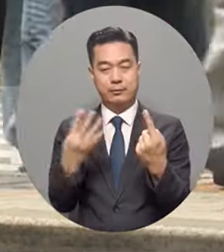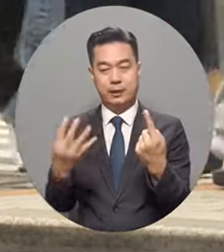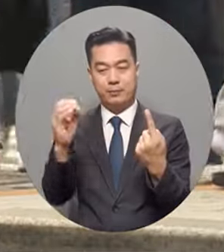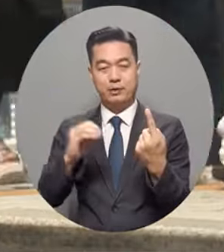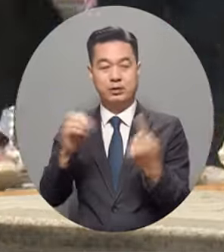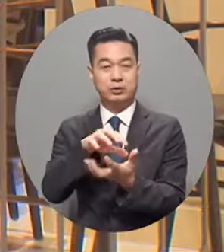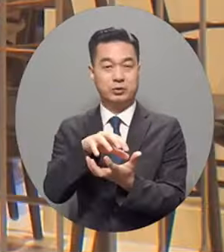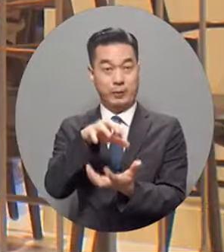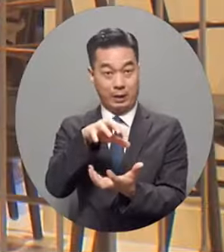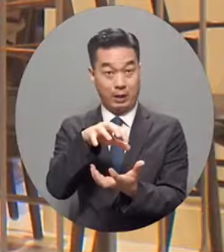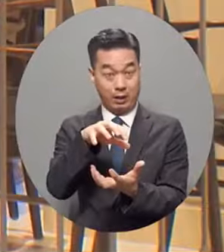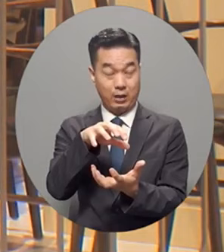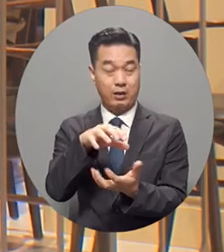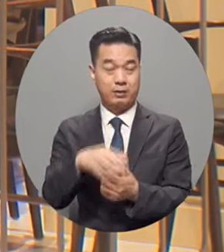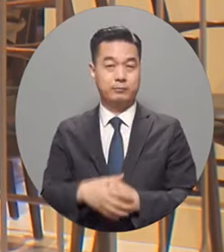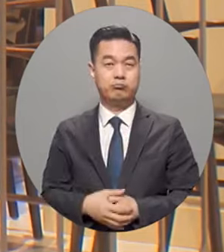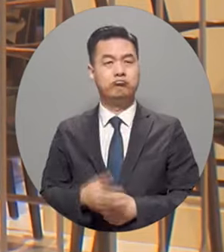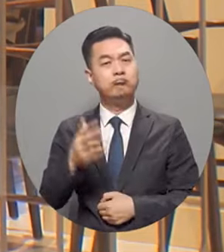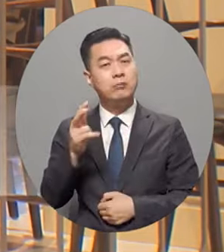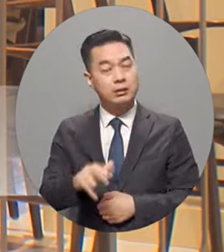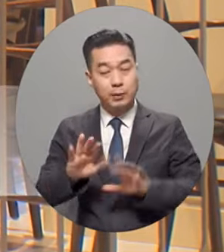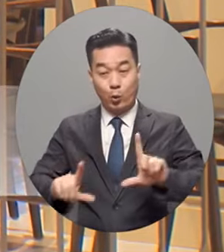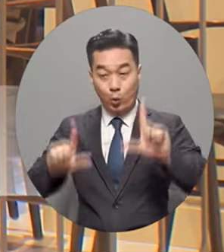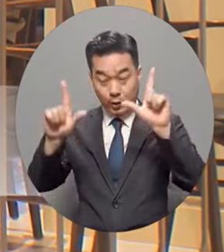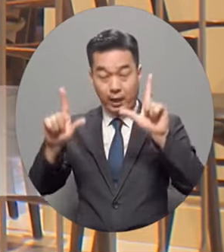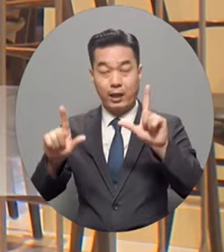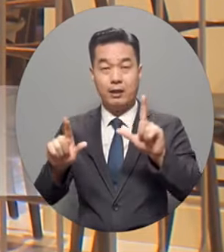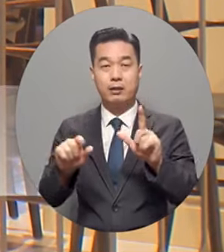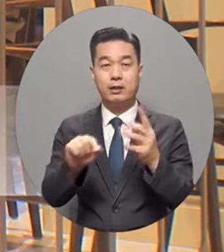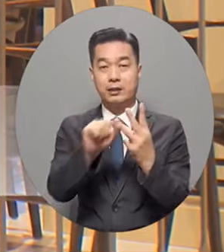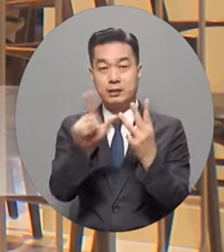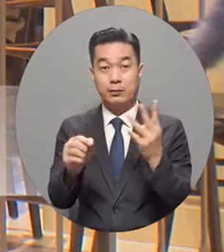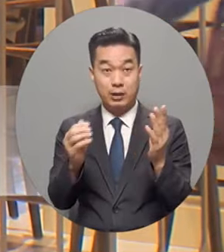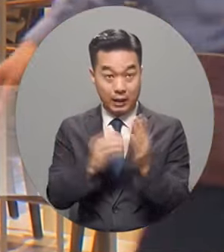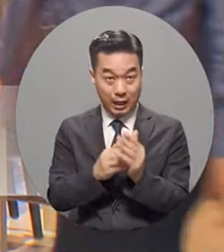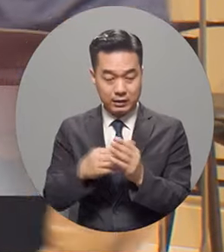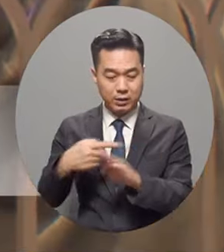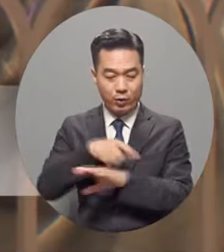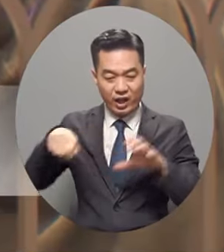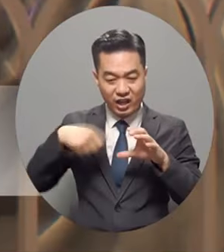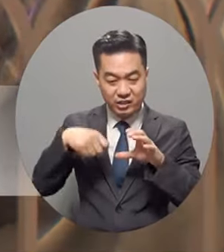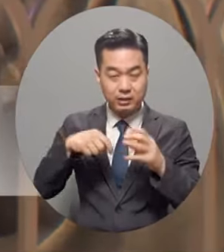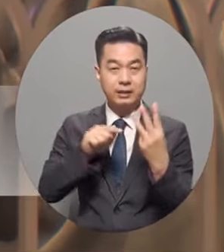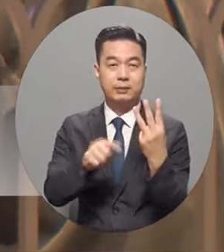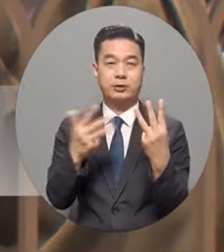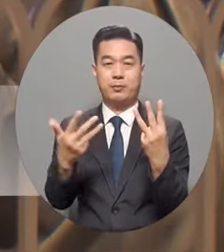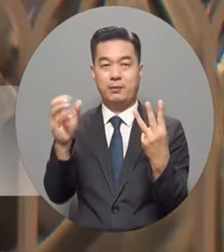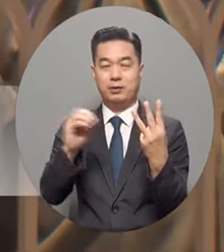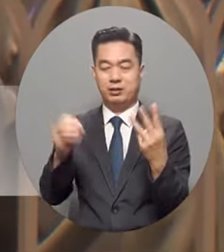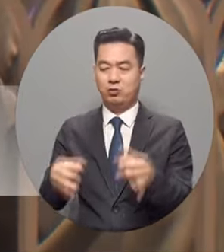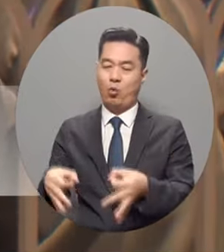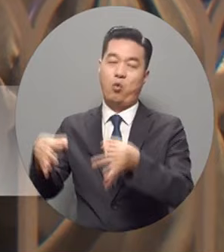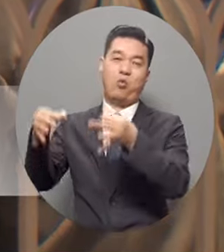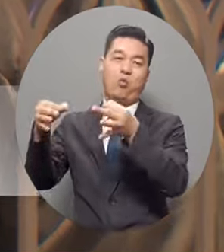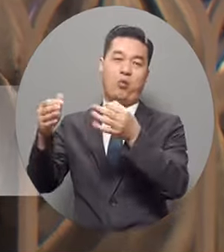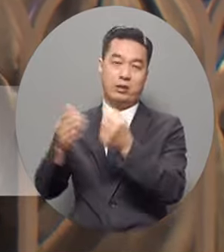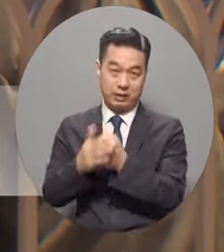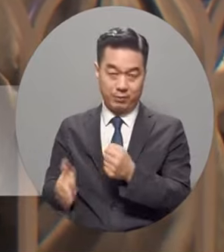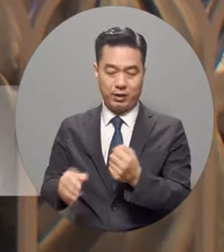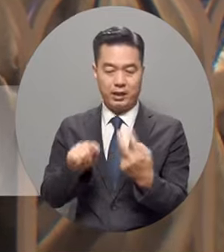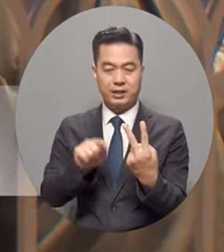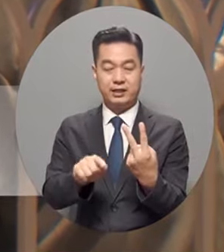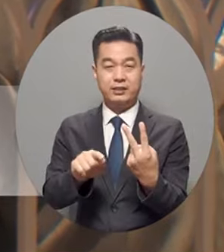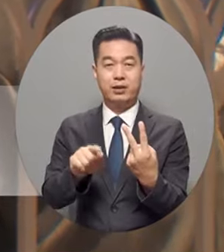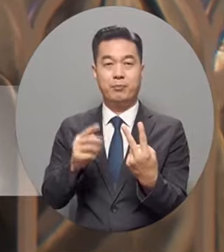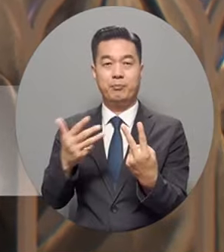데 그쳤습니다. 하지만 올해 1분기 외식 물가는 3.8% 올라 가처분 소득 증가율의